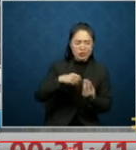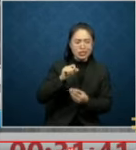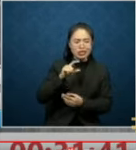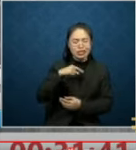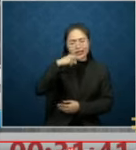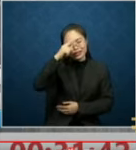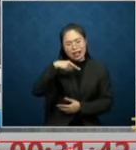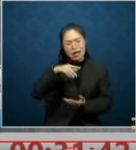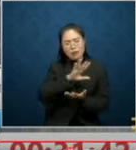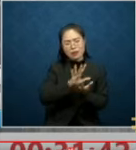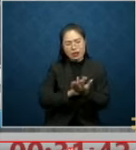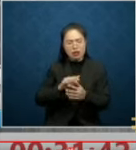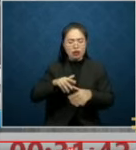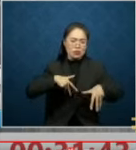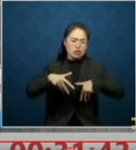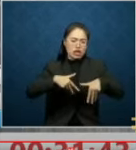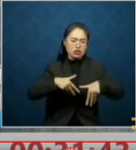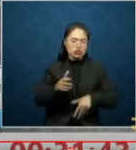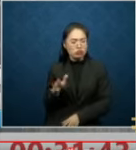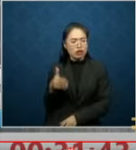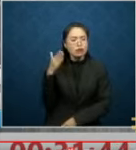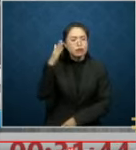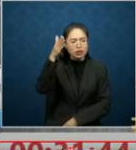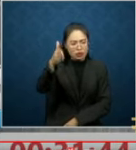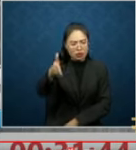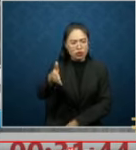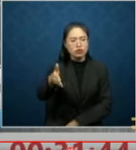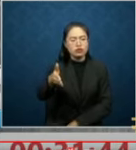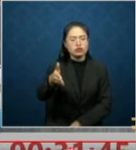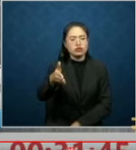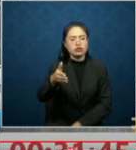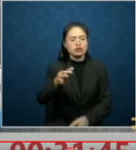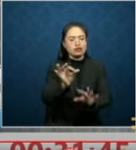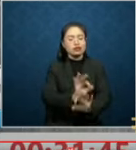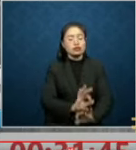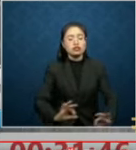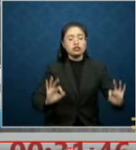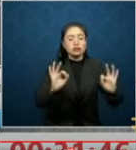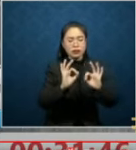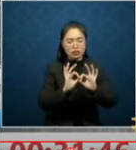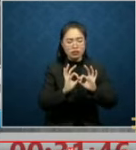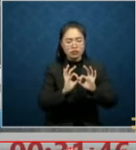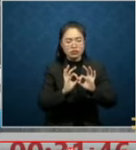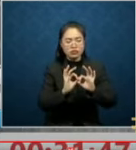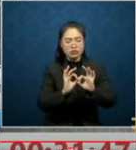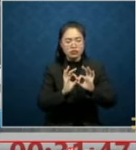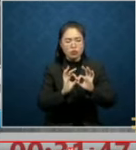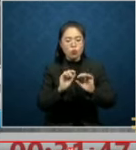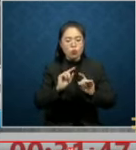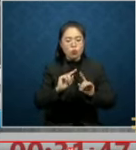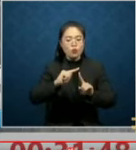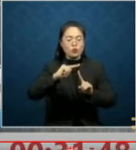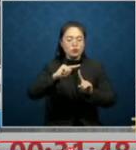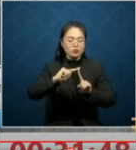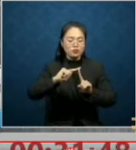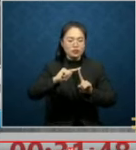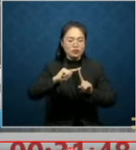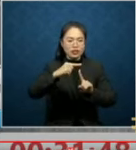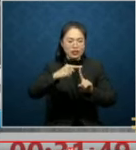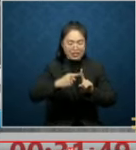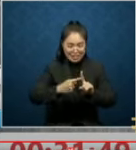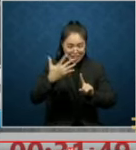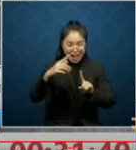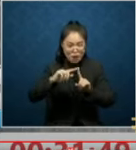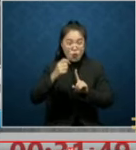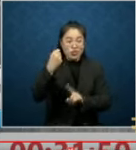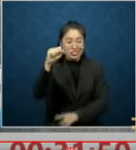าชนในระยะยาวนะครับที่สำคัญก็คือว่าไอ้วันที่10พฤศจิกายน66ที่ท่าน